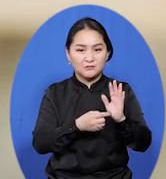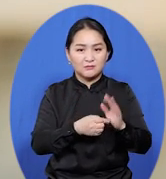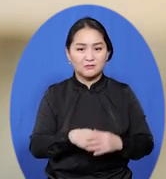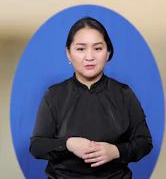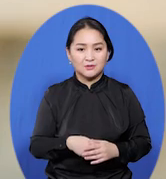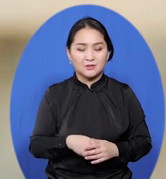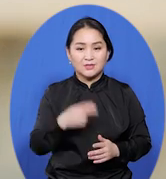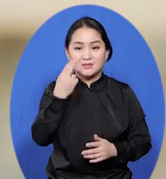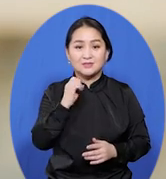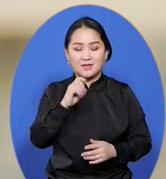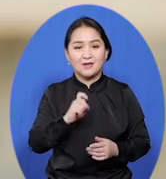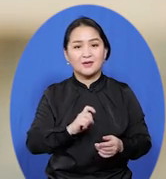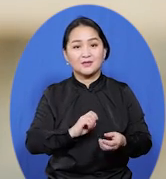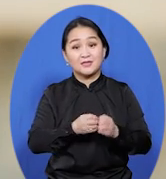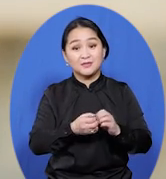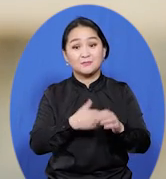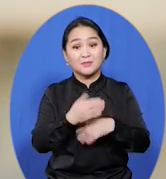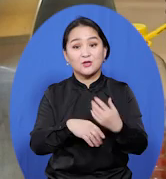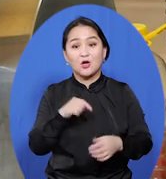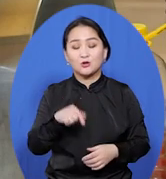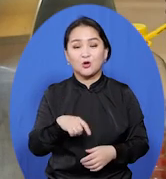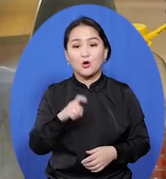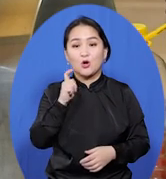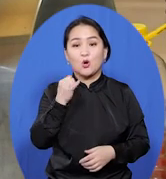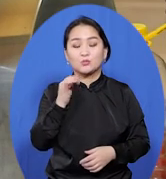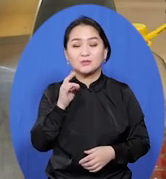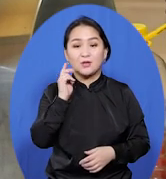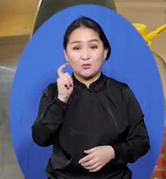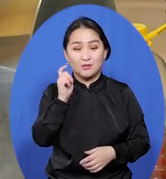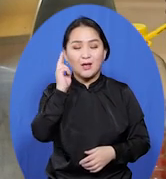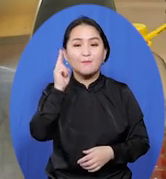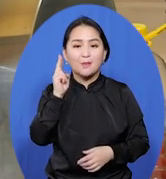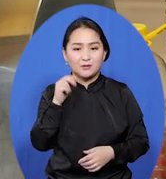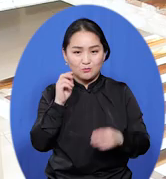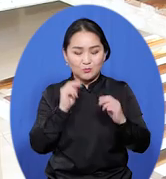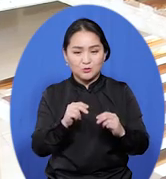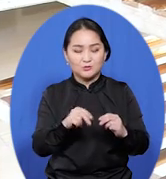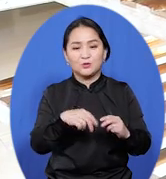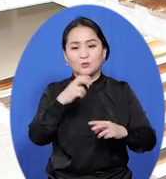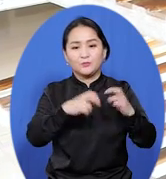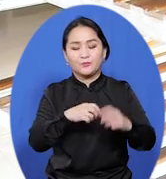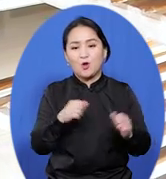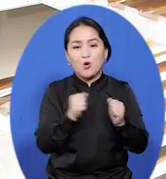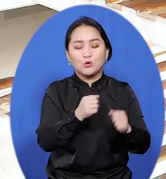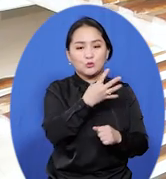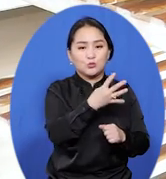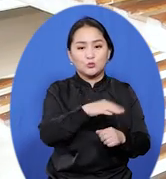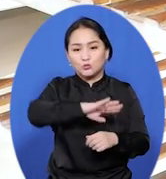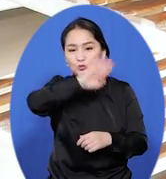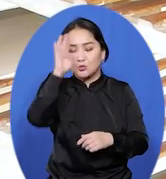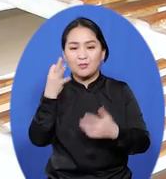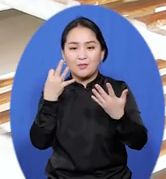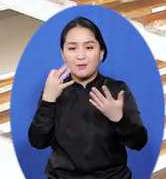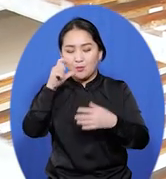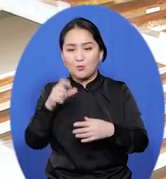эхэлж энэ цехэ нээжсэн. Тэгээд одоо ингээд хувьцаат компани болтол нь өргөжүүлээд ингээд өвөлдөө бол 4 хүн, зундаа бол